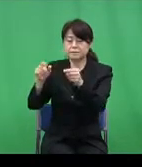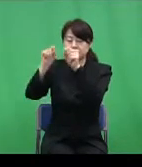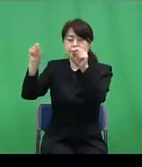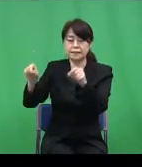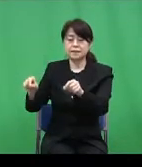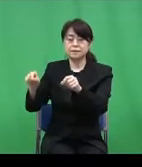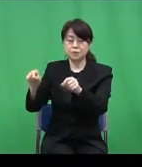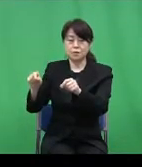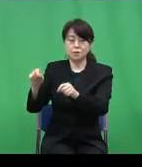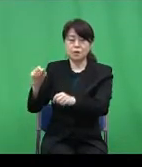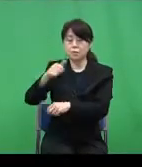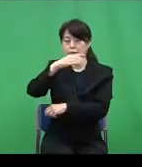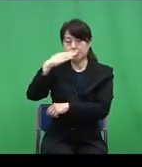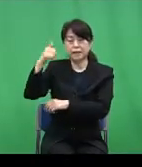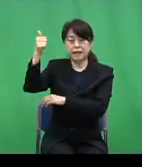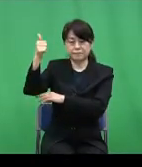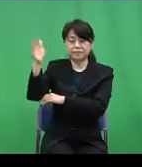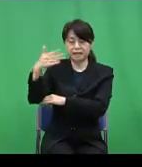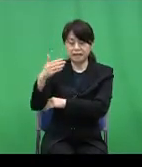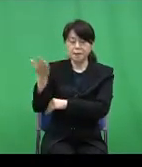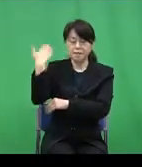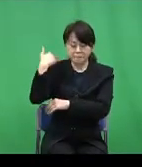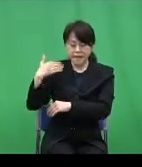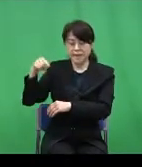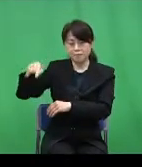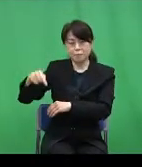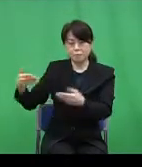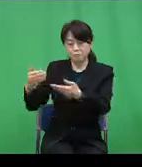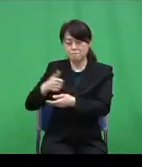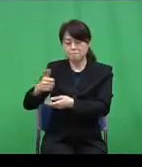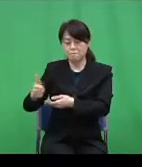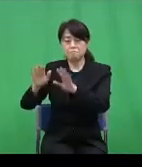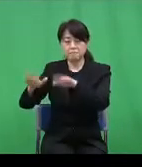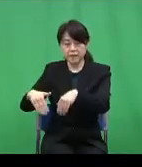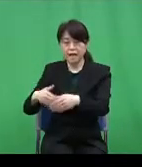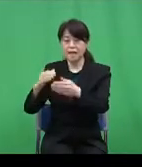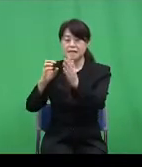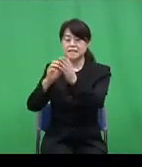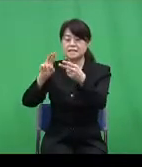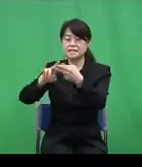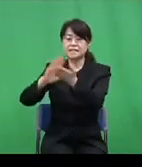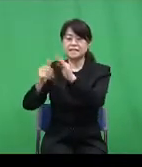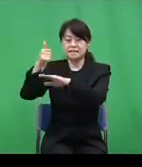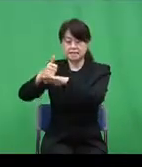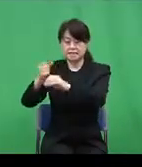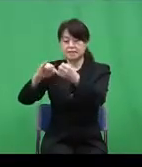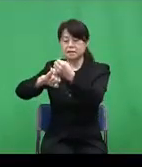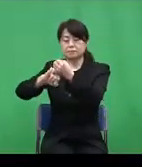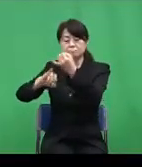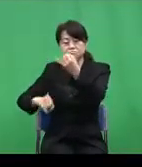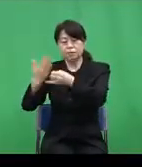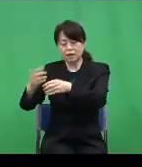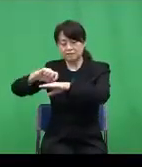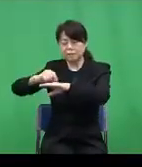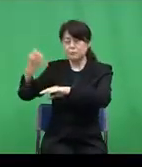霞が関にもいた石井知事が約束を守らんのかと言って厳しくおっしゃる方もおられ